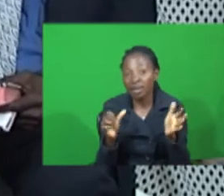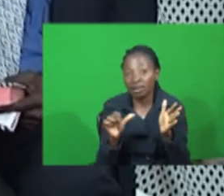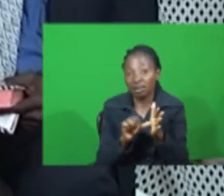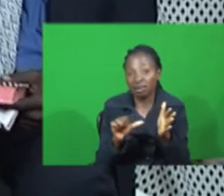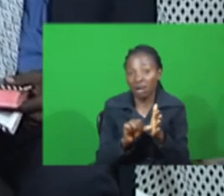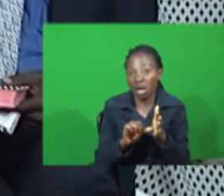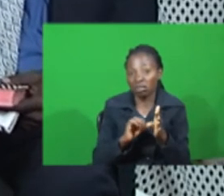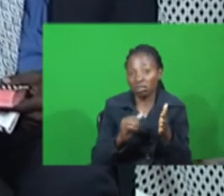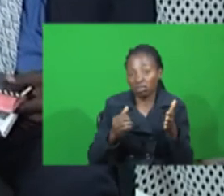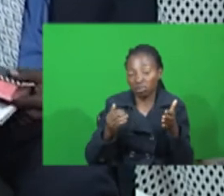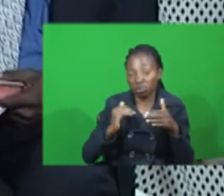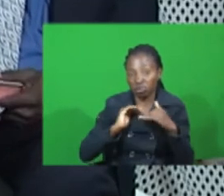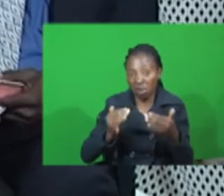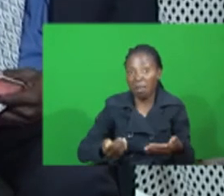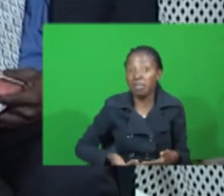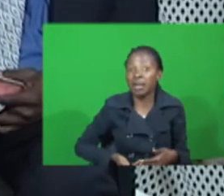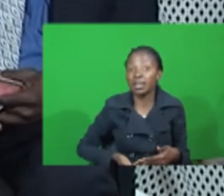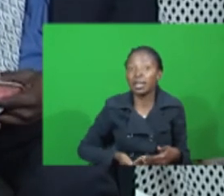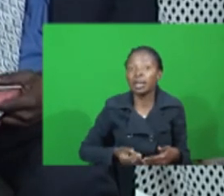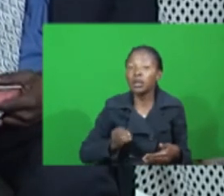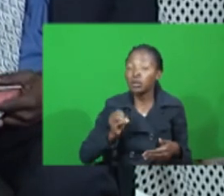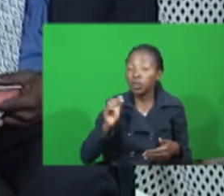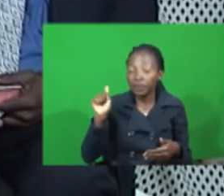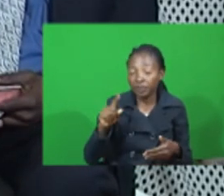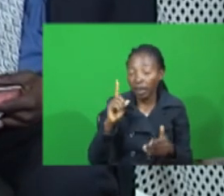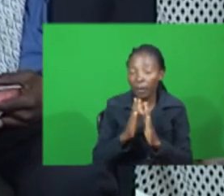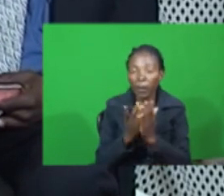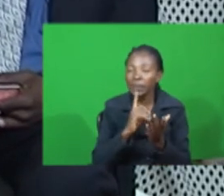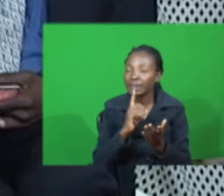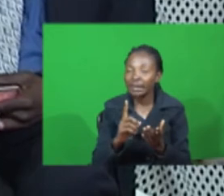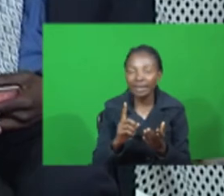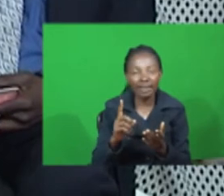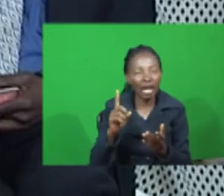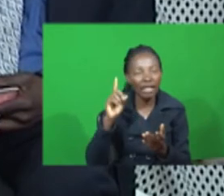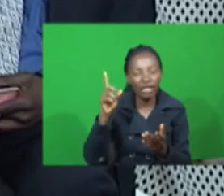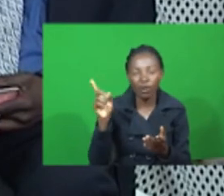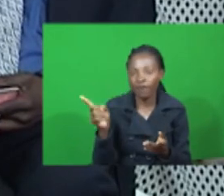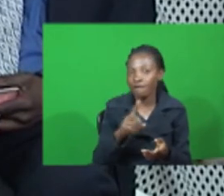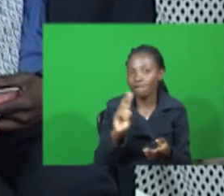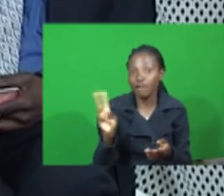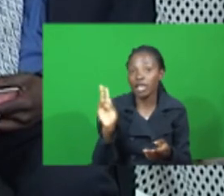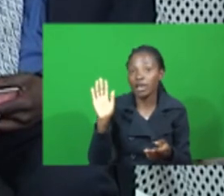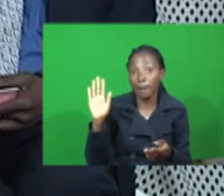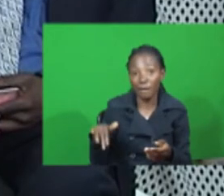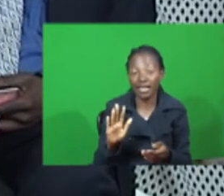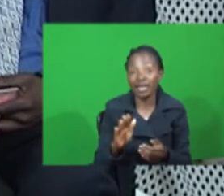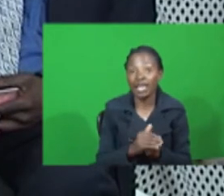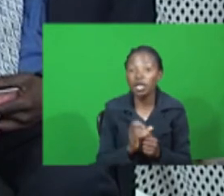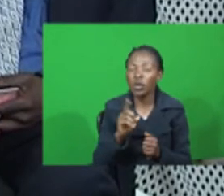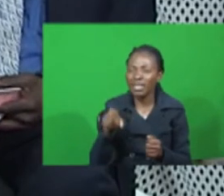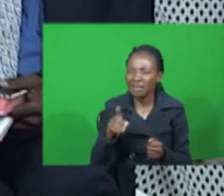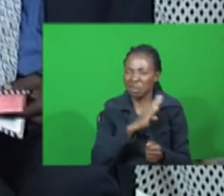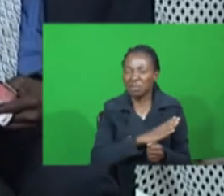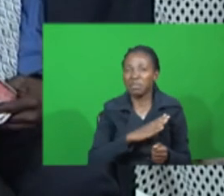achiishandisa yakasiwa. Saka ndosaka Bhaibheri rabva rati chinhu ichi chaiya chakaipa chose. Saka kaunhu kakada